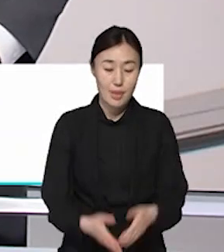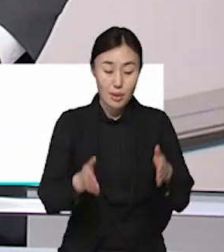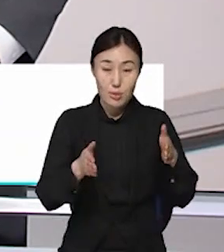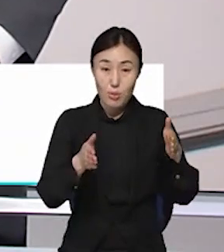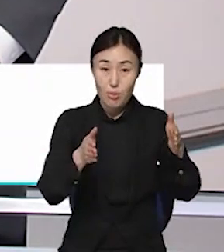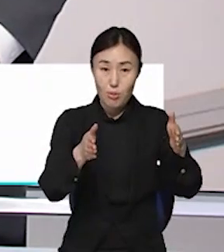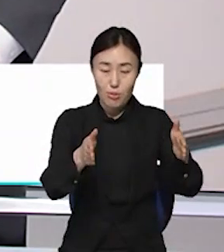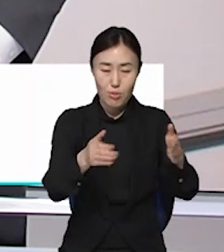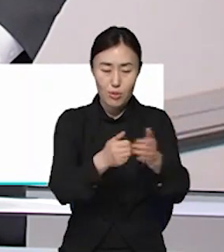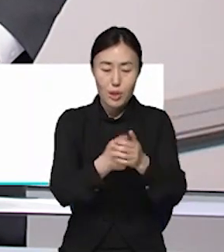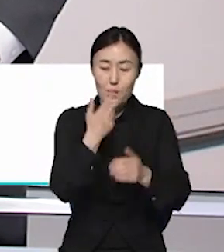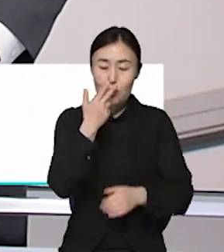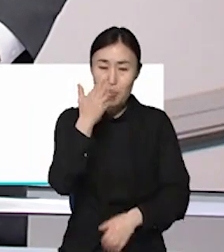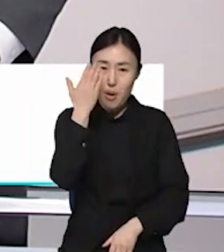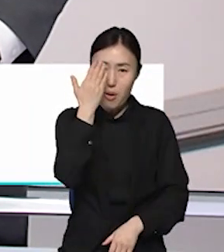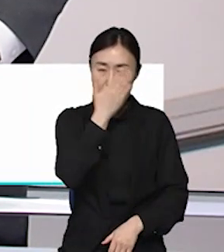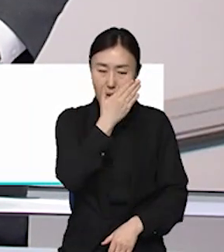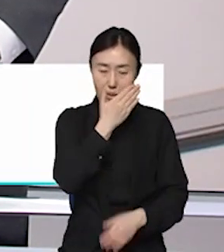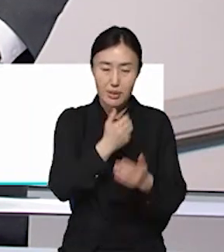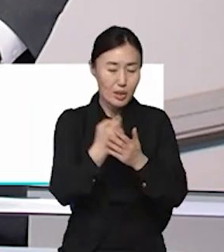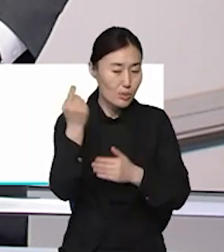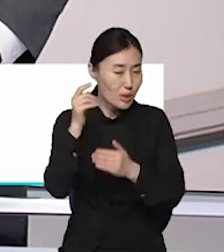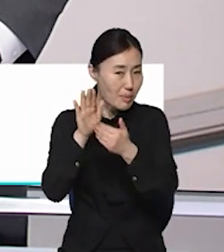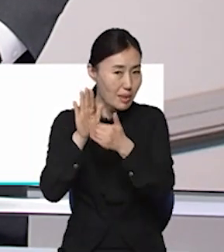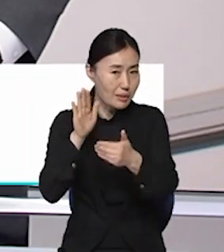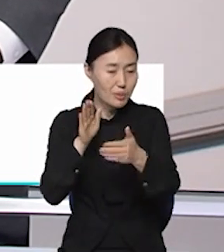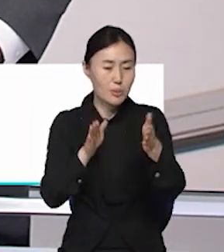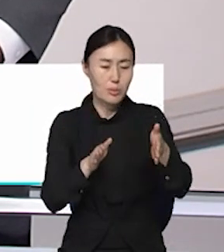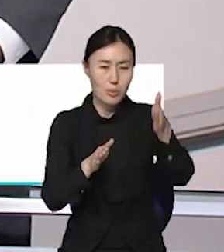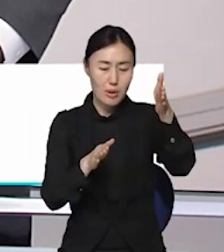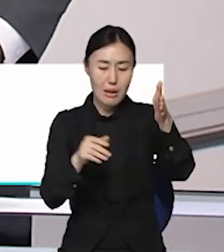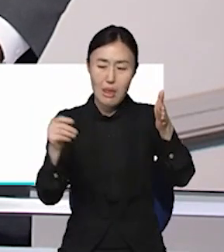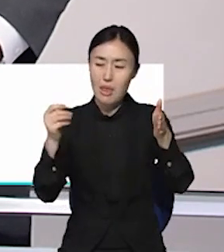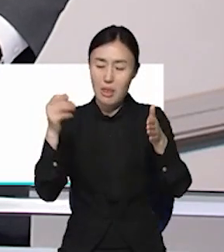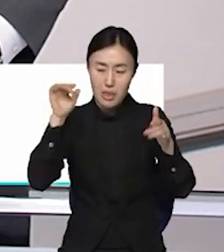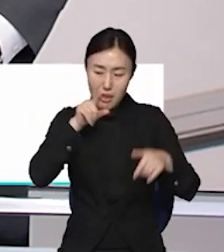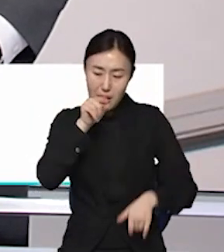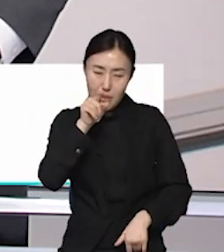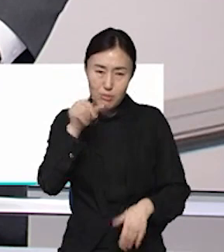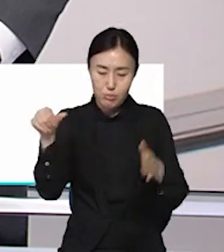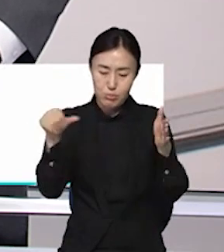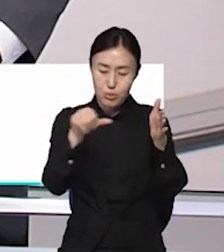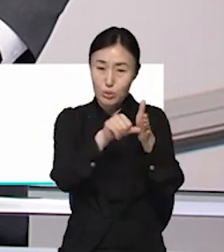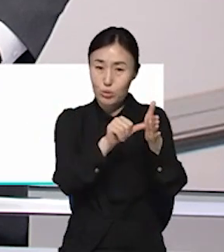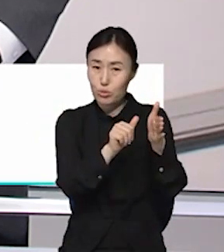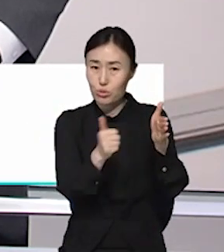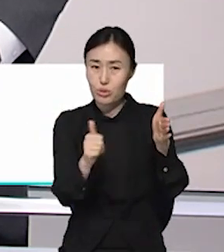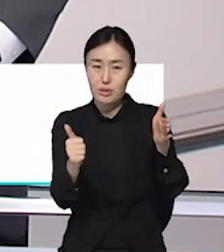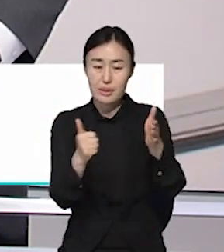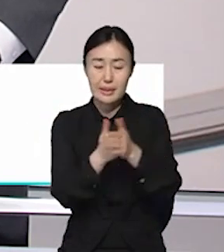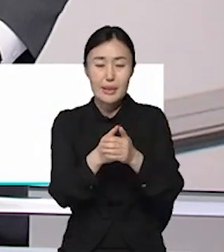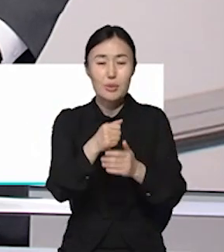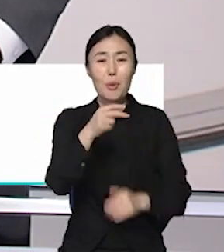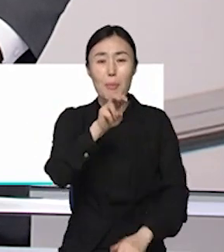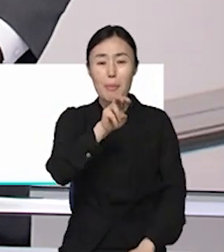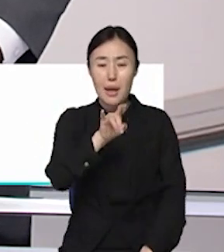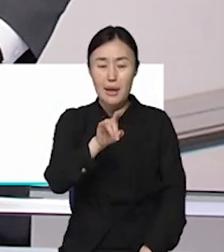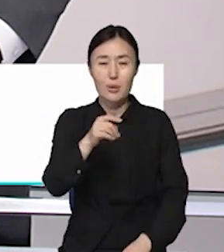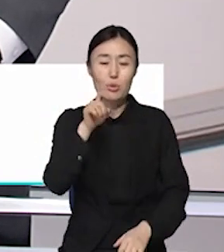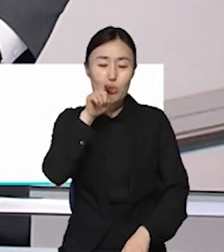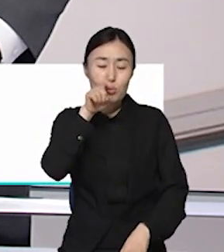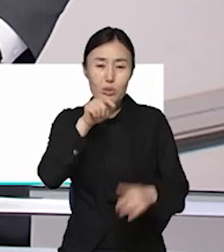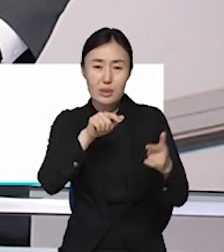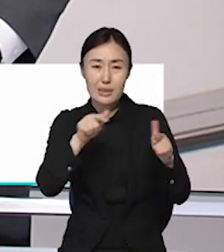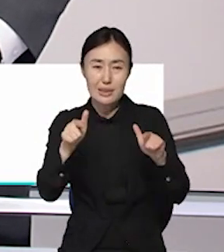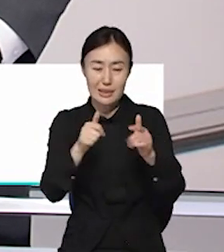도로변에 설치된 투명 방음벽에 새들이 부딪혀 죽는 사례가 끊이지 않고 있습니다. 한때 매나 독수리 등 맹금류 모양의